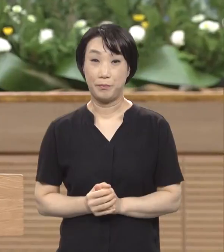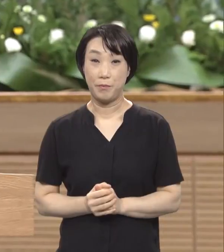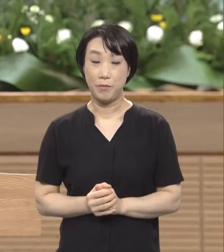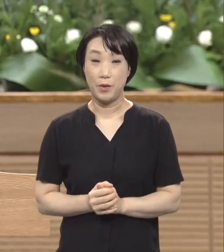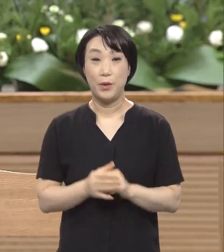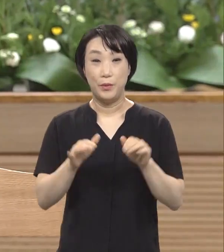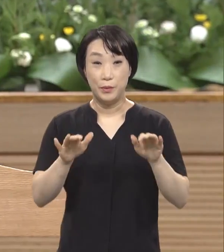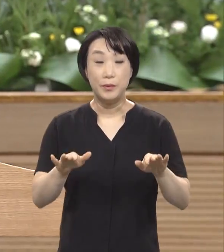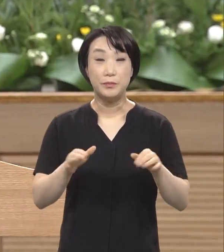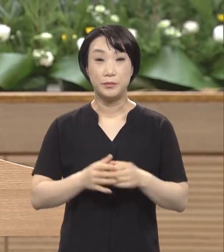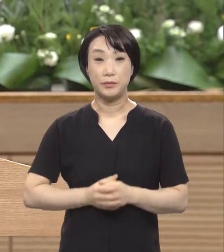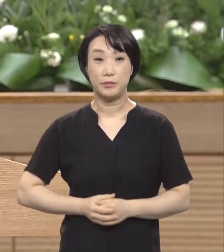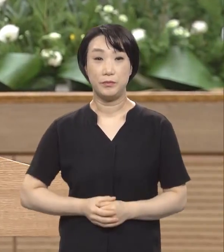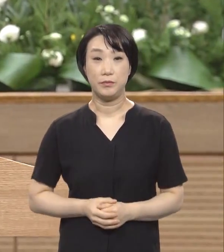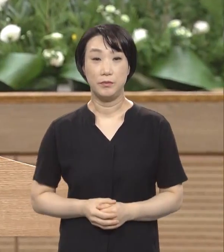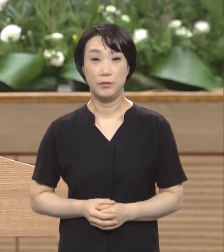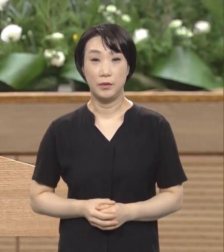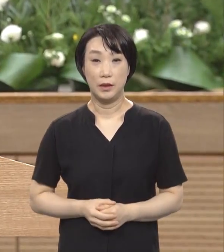오늘날